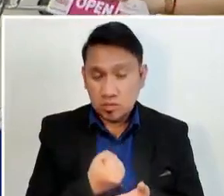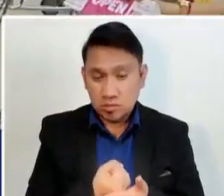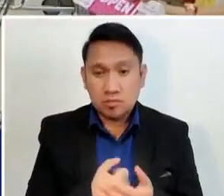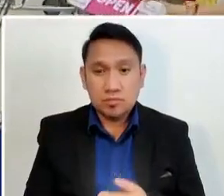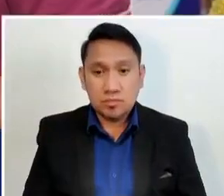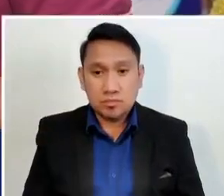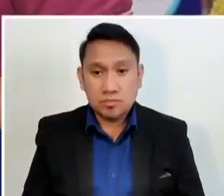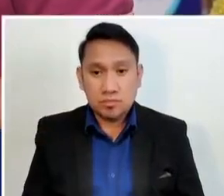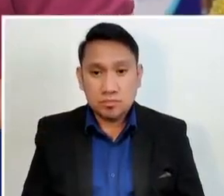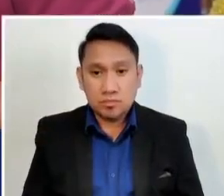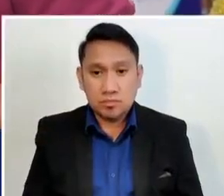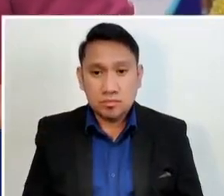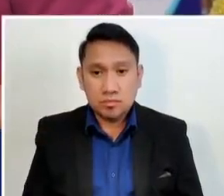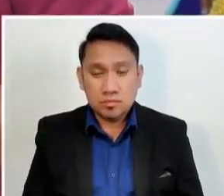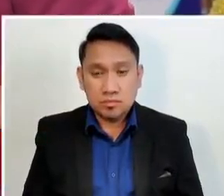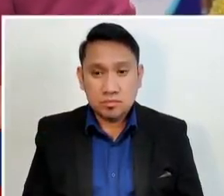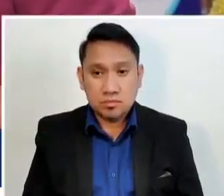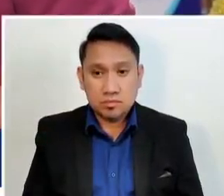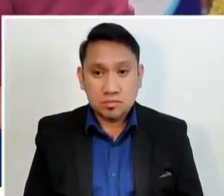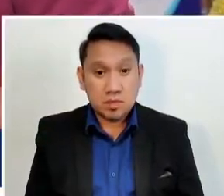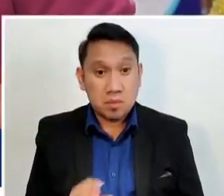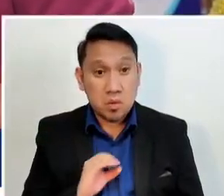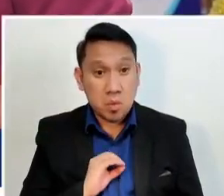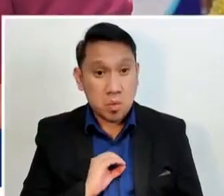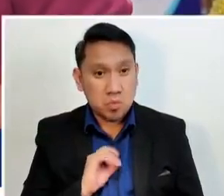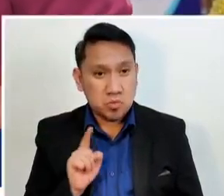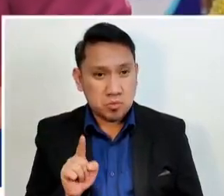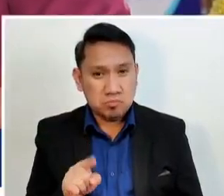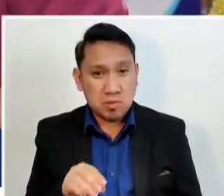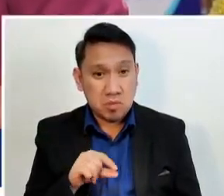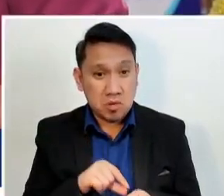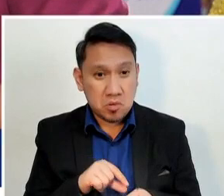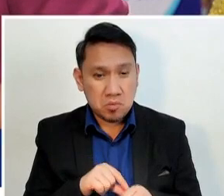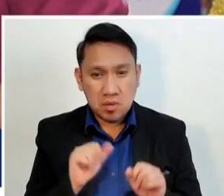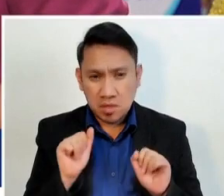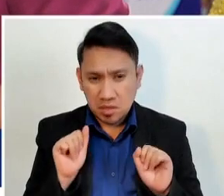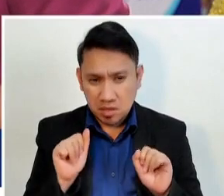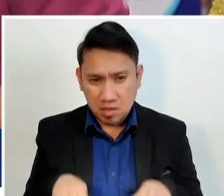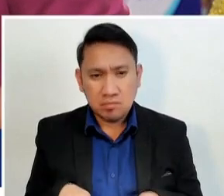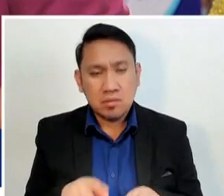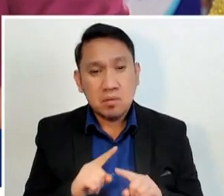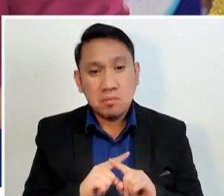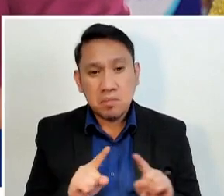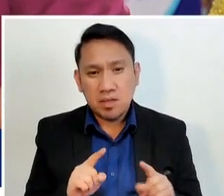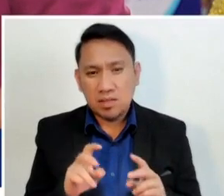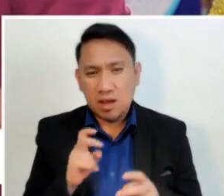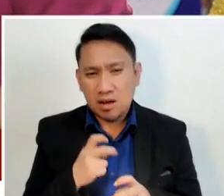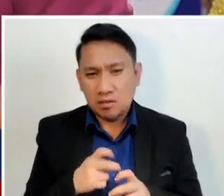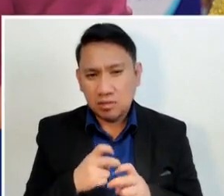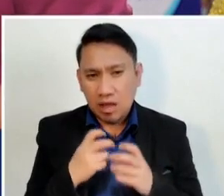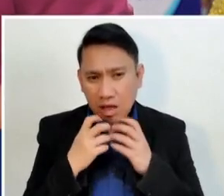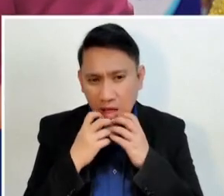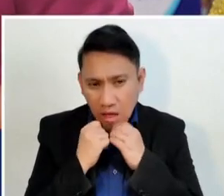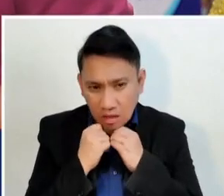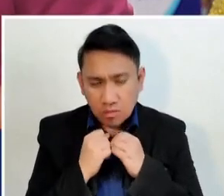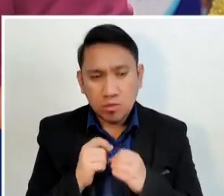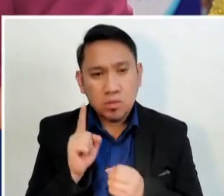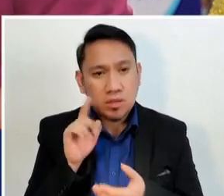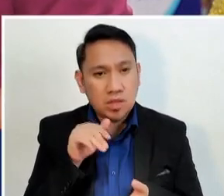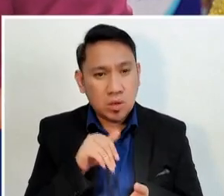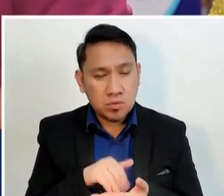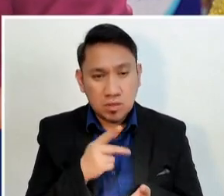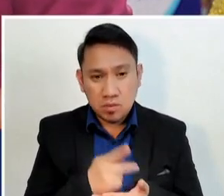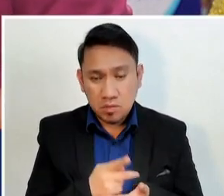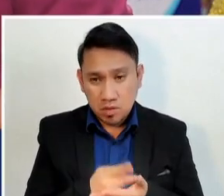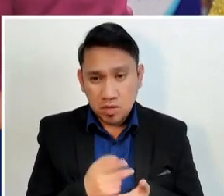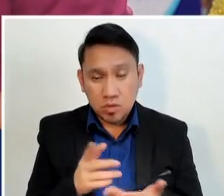Pasko. Ayon sa mga may-ari ng supermarket, kaya naman pero mahirap pagkasyahin ang 1,000 piso para makapaghanda ng